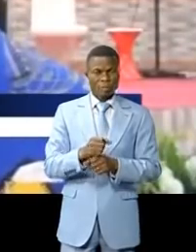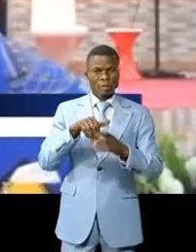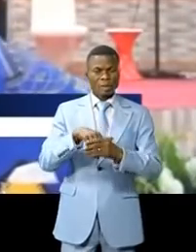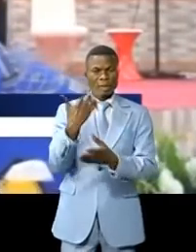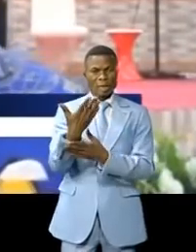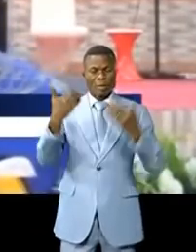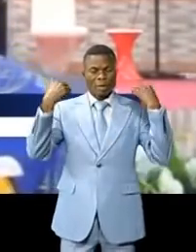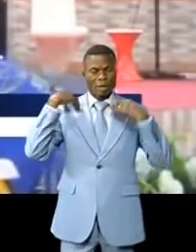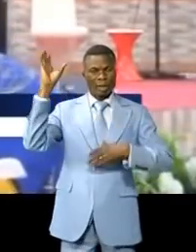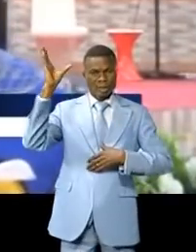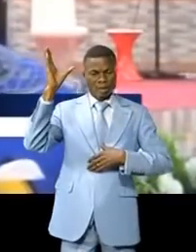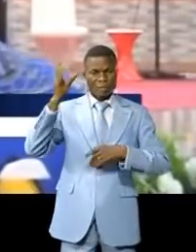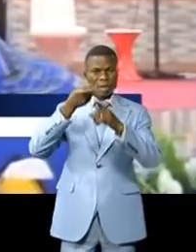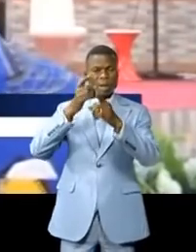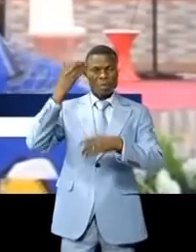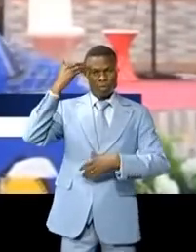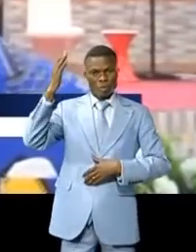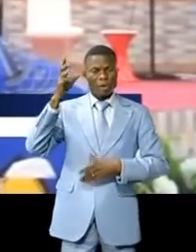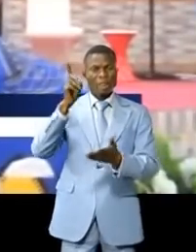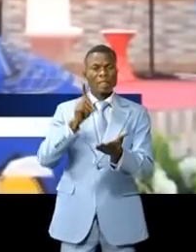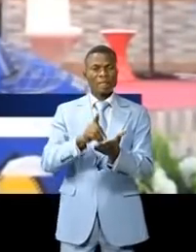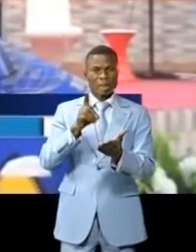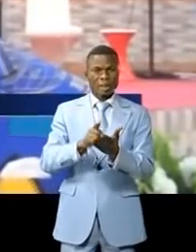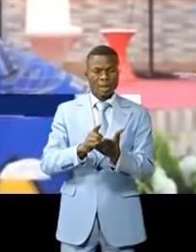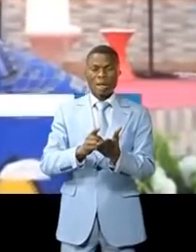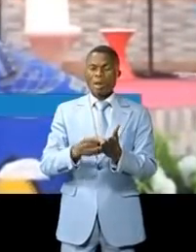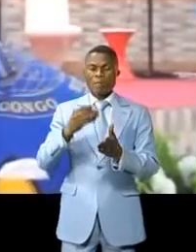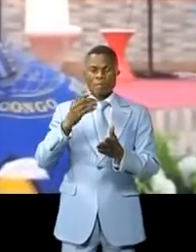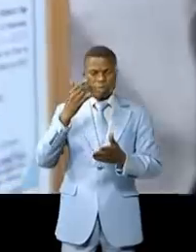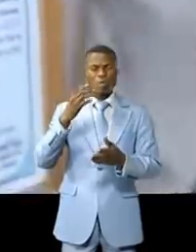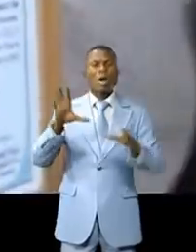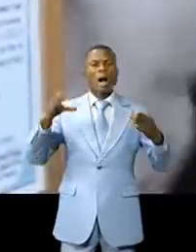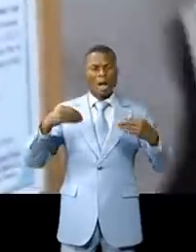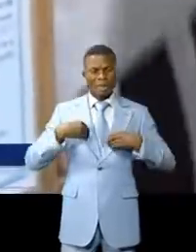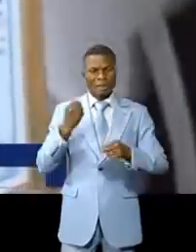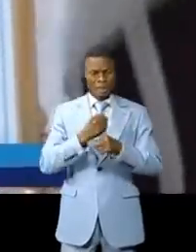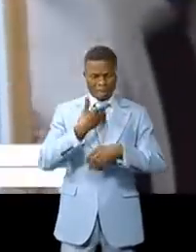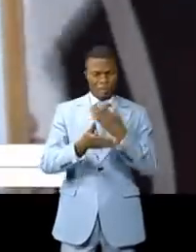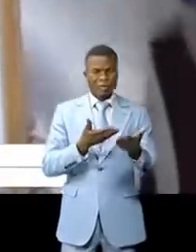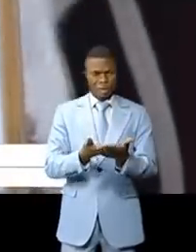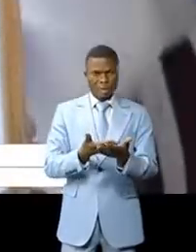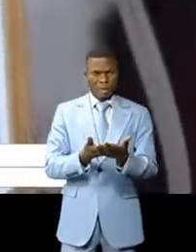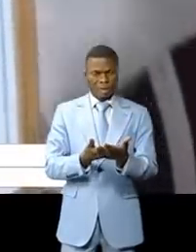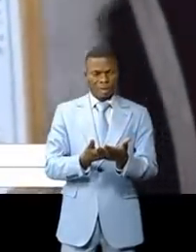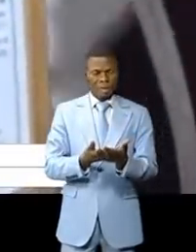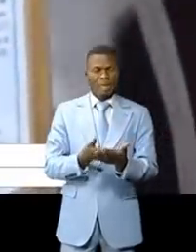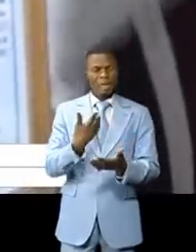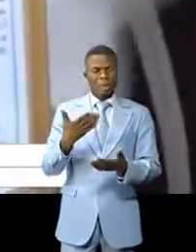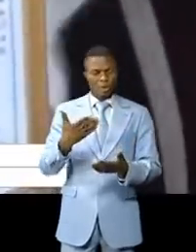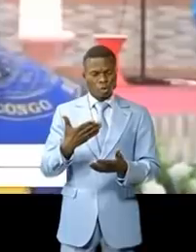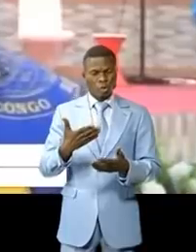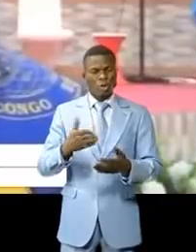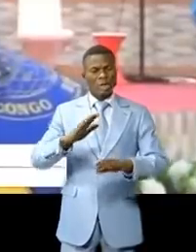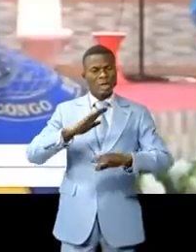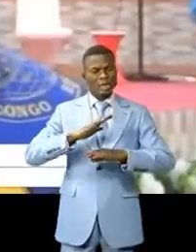chef coutumier kitawaliste un diplôme pour reconnaître le travail qu'on a fait. C'est quelque chose qui me va tout droit